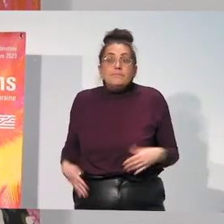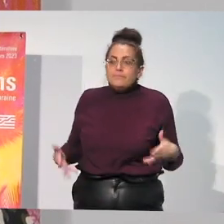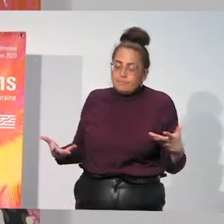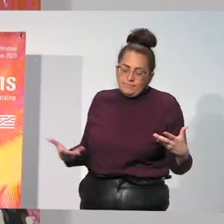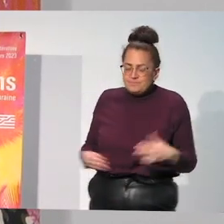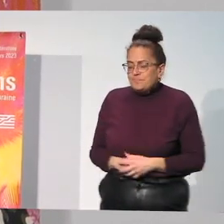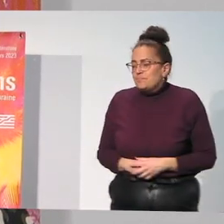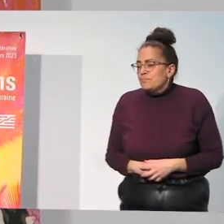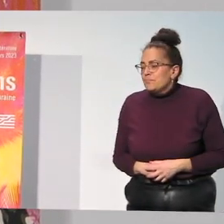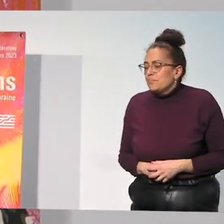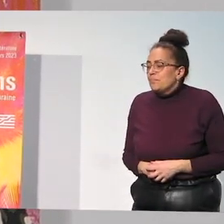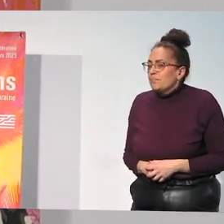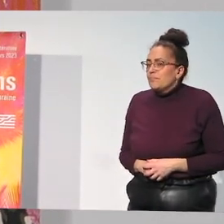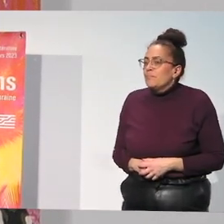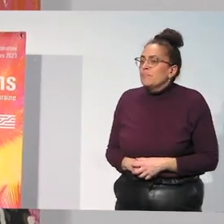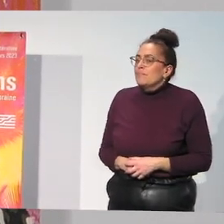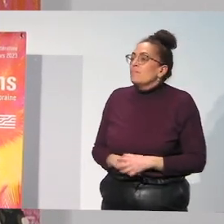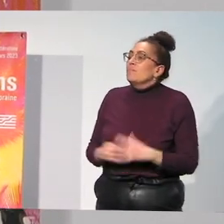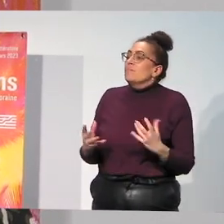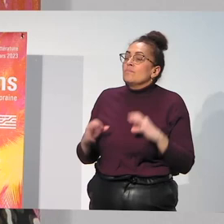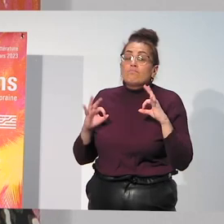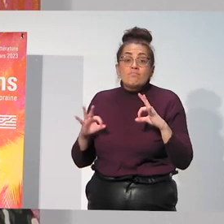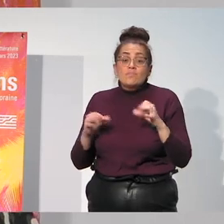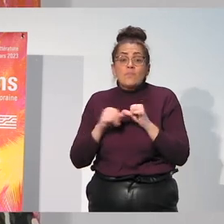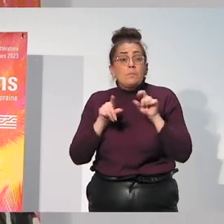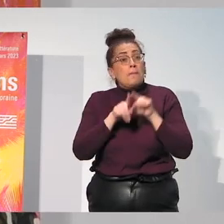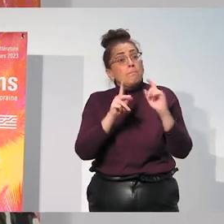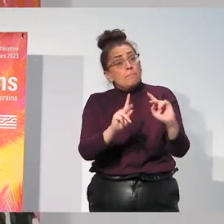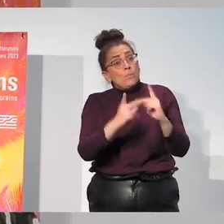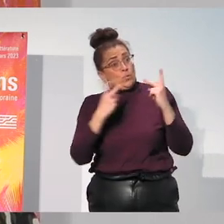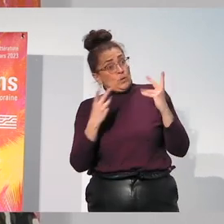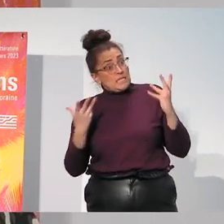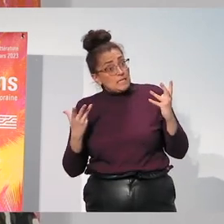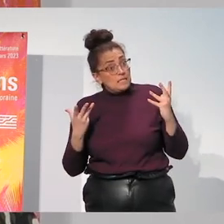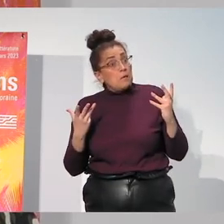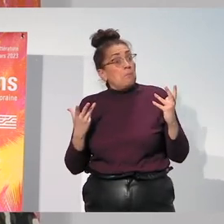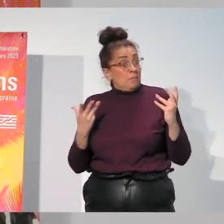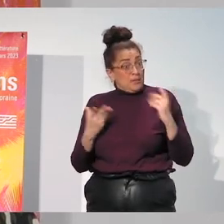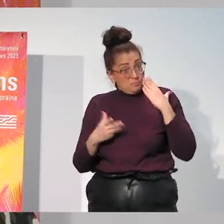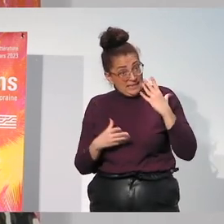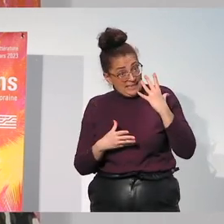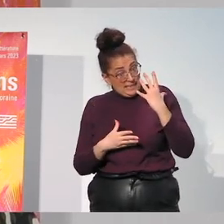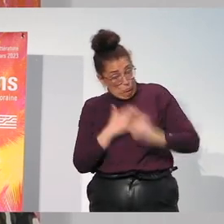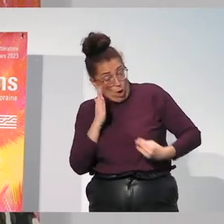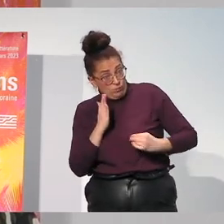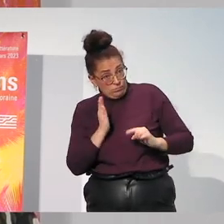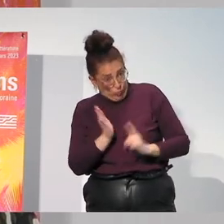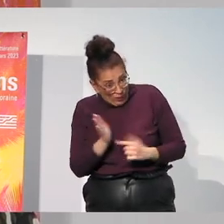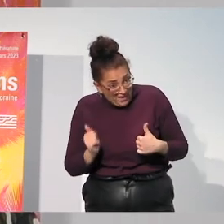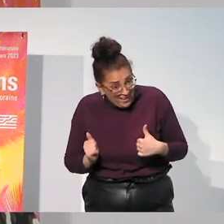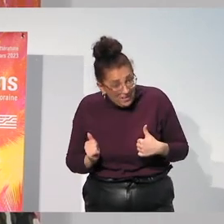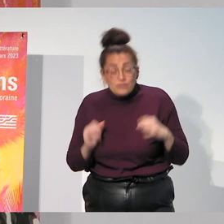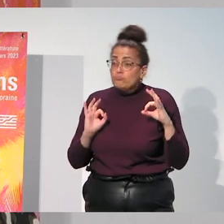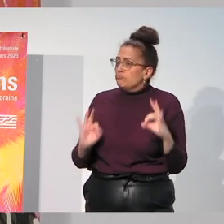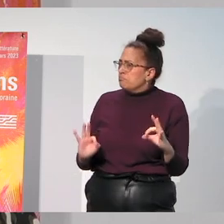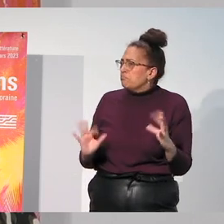Invente. Et écoute, ça a été une sorte d'autorisation, une sorte de permission qu'elle m'a donnée pour pouvoir me